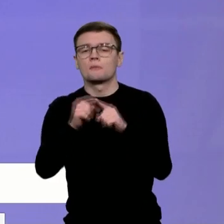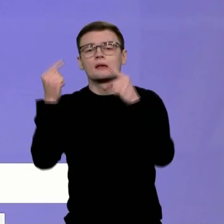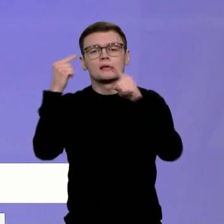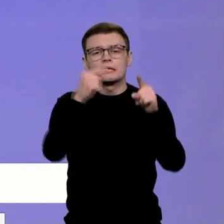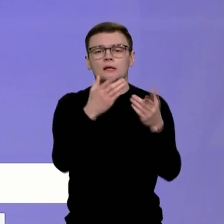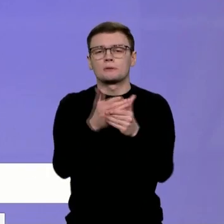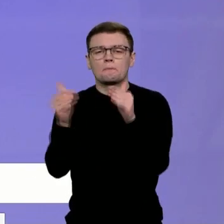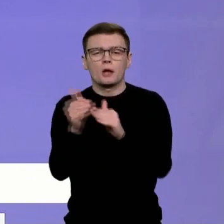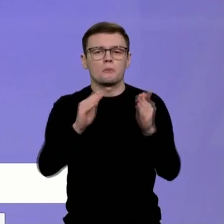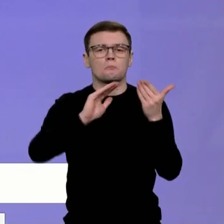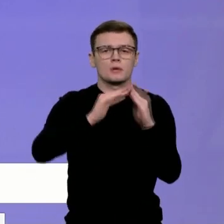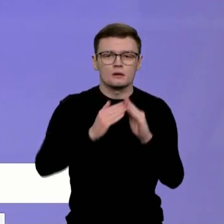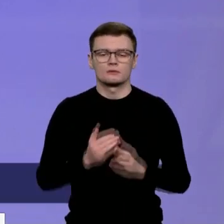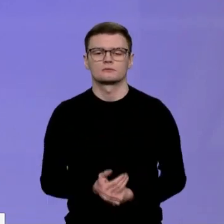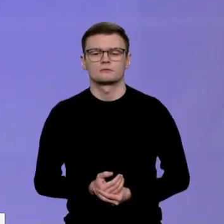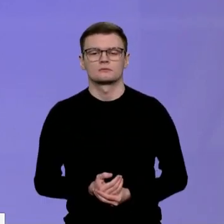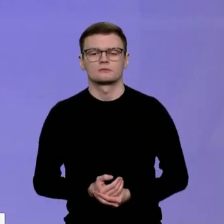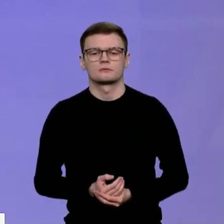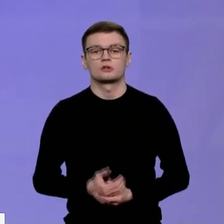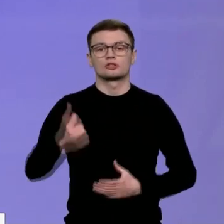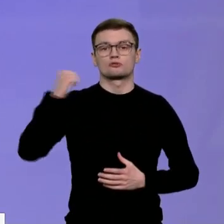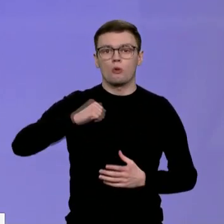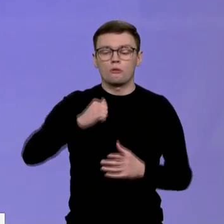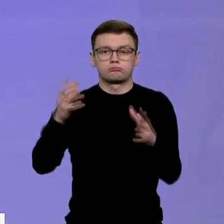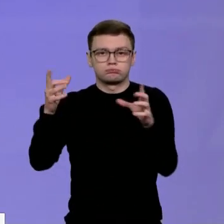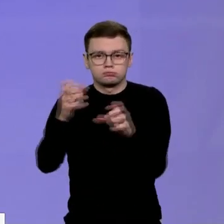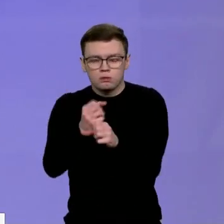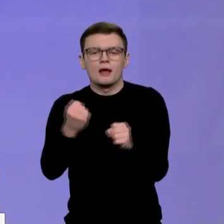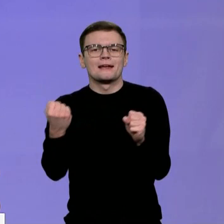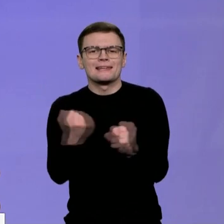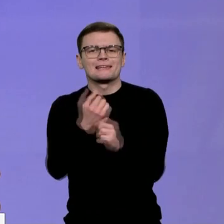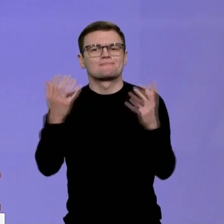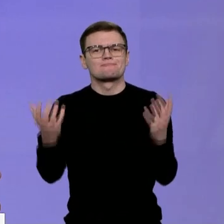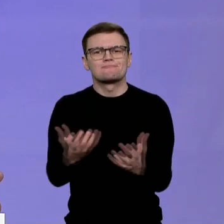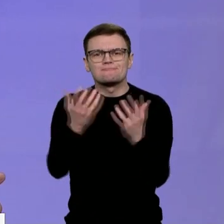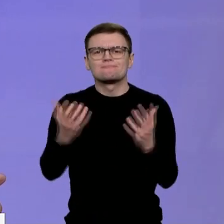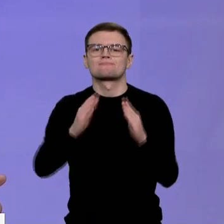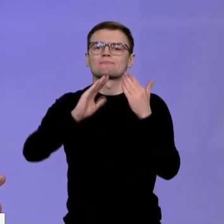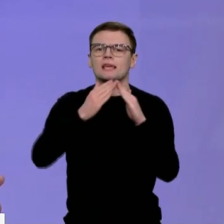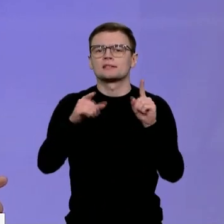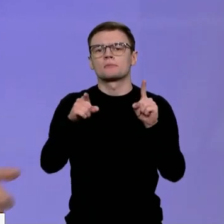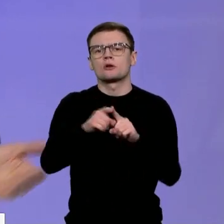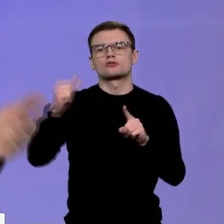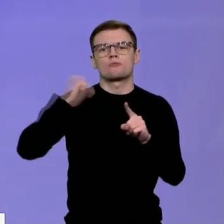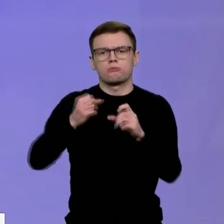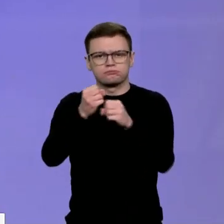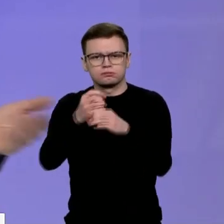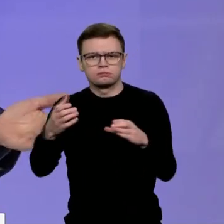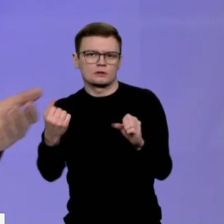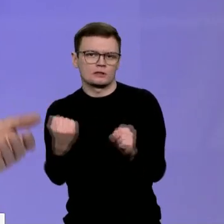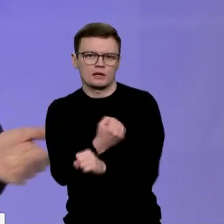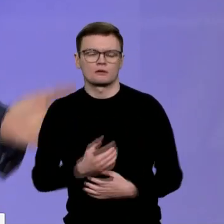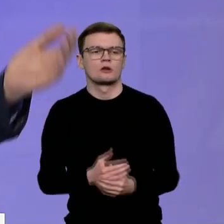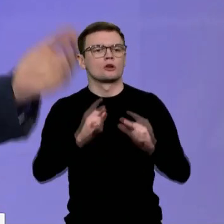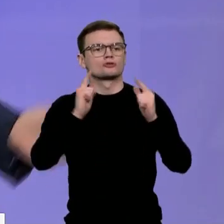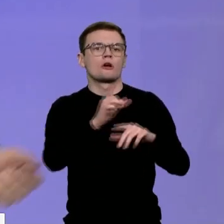yra gyventojų mažėjimas. Reikia auginti miestą, auginti gyventojų skaičių. Mes jo neprisiauginsim nei iš Klaipėdos, nei